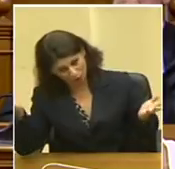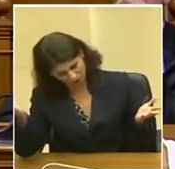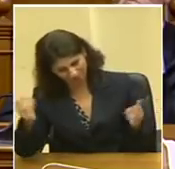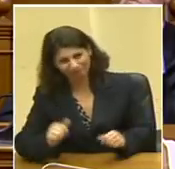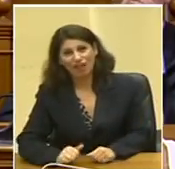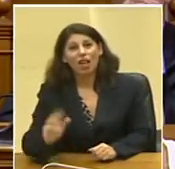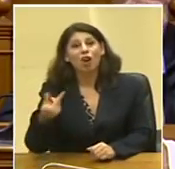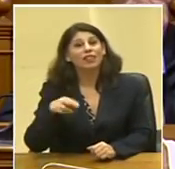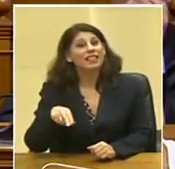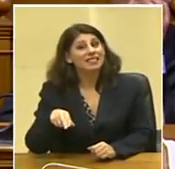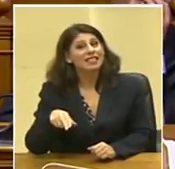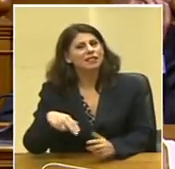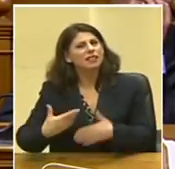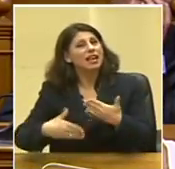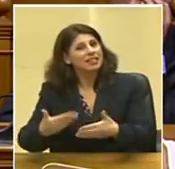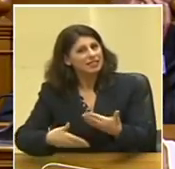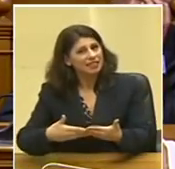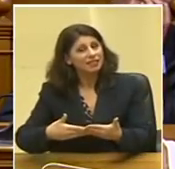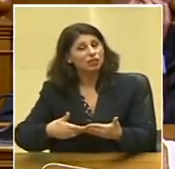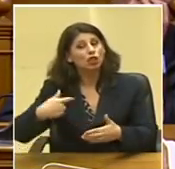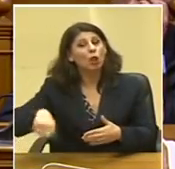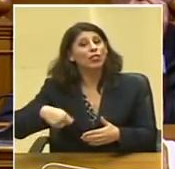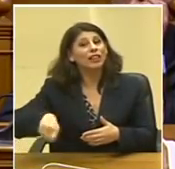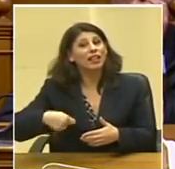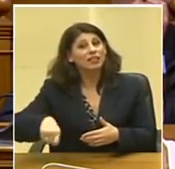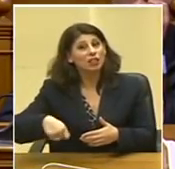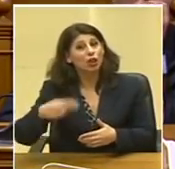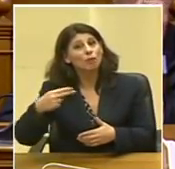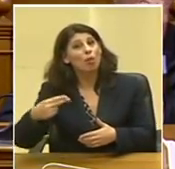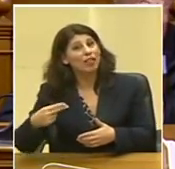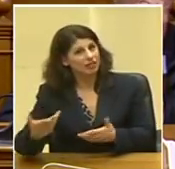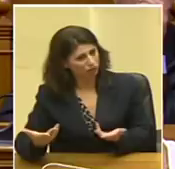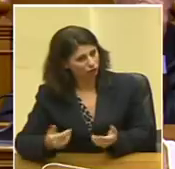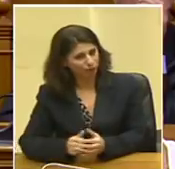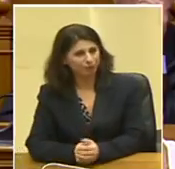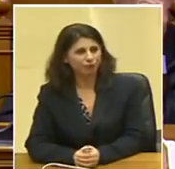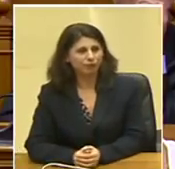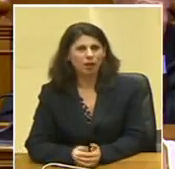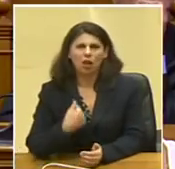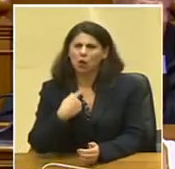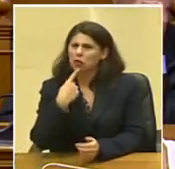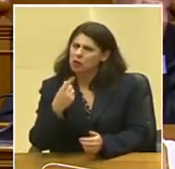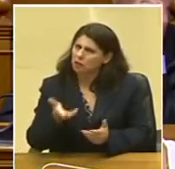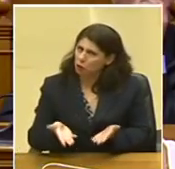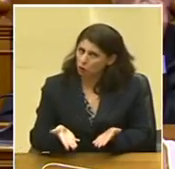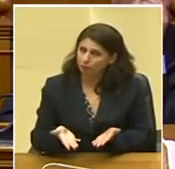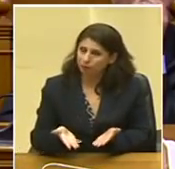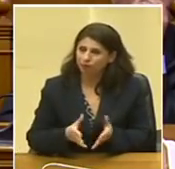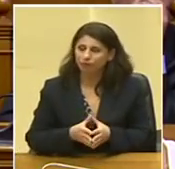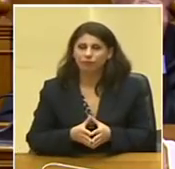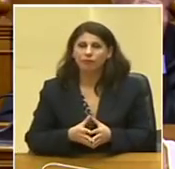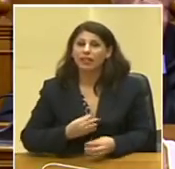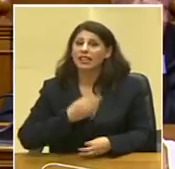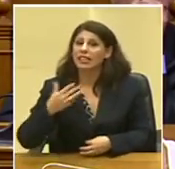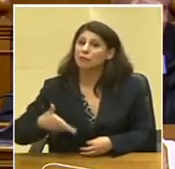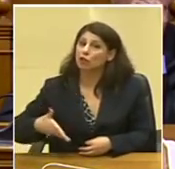σε ό,τι αφορά την εξέλιξη των δικαστικών του υποθέσεων. Και το λέω αυτό, κύριε